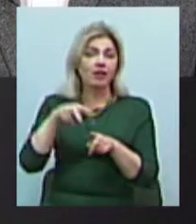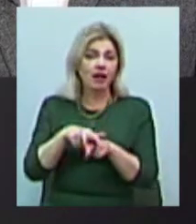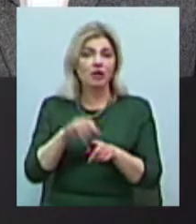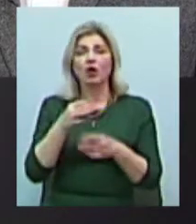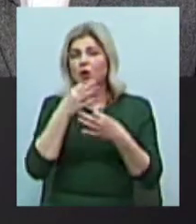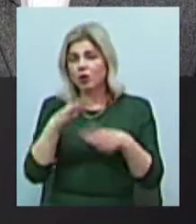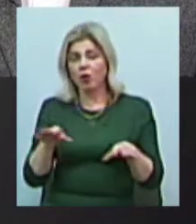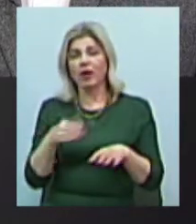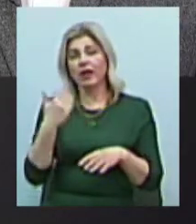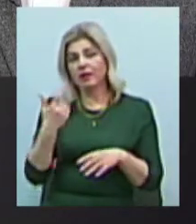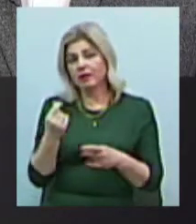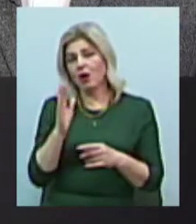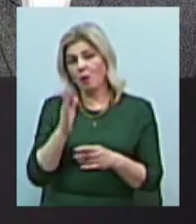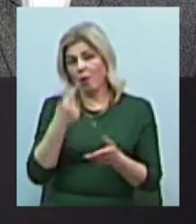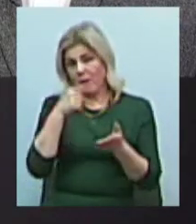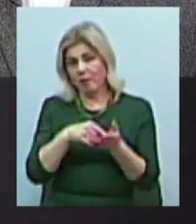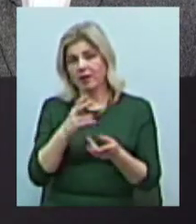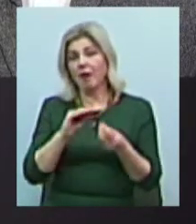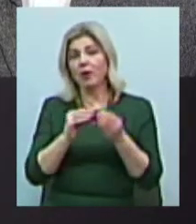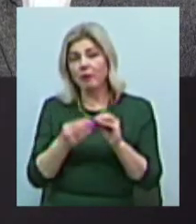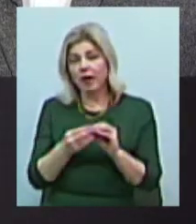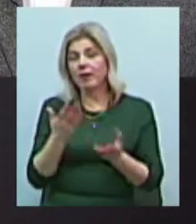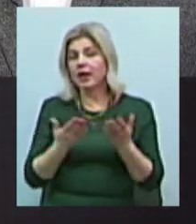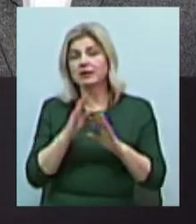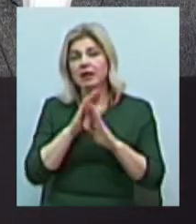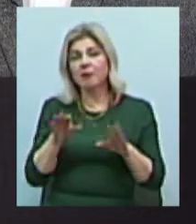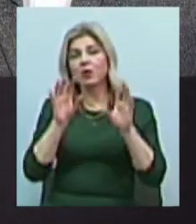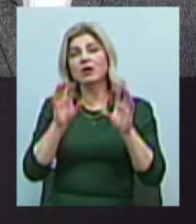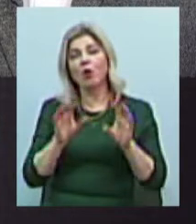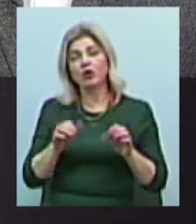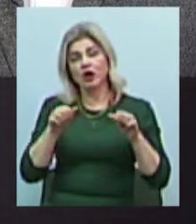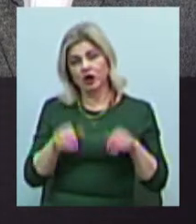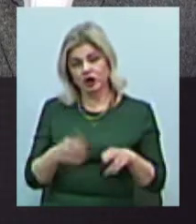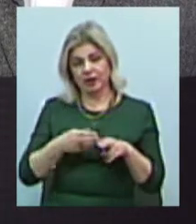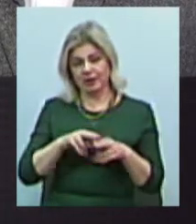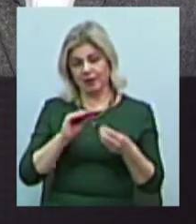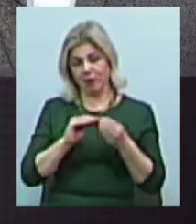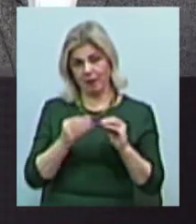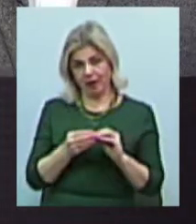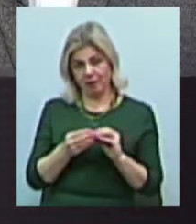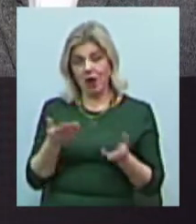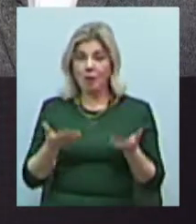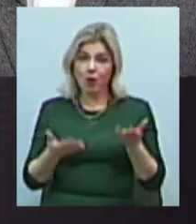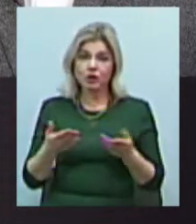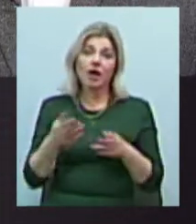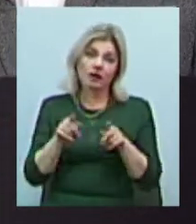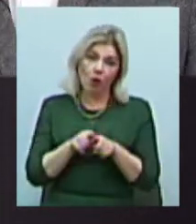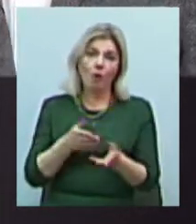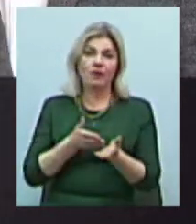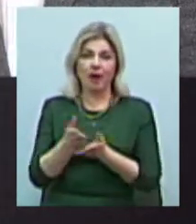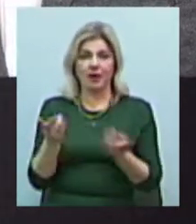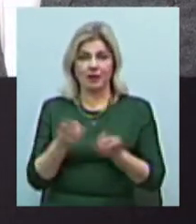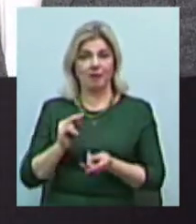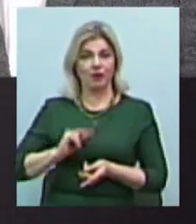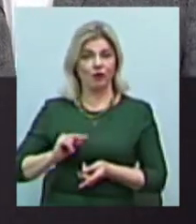що завгодно, воно десь буде натикатись на якусь проблему, якщо не буде законодавчого рішення цієї проблеми. Можливо, в цьому напрямку потрібно працювати з